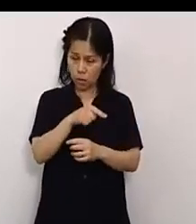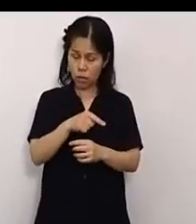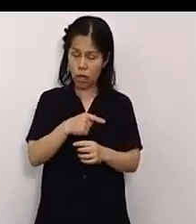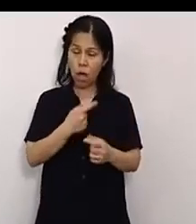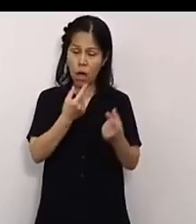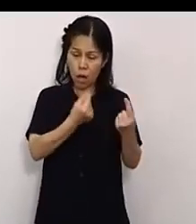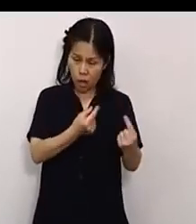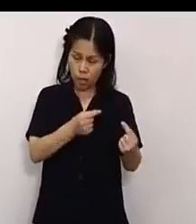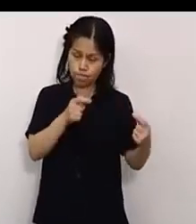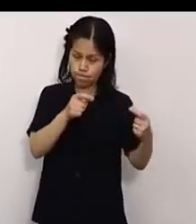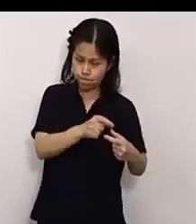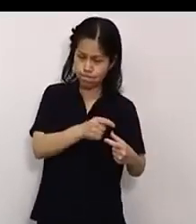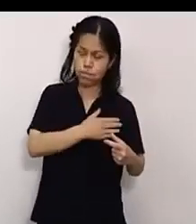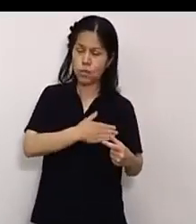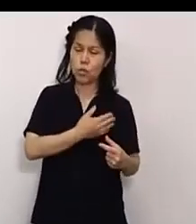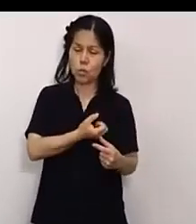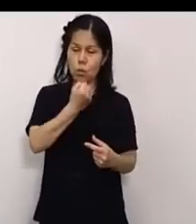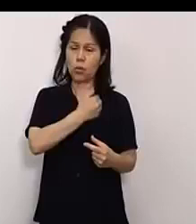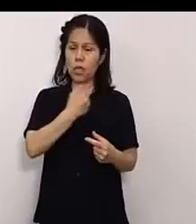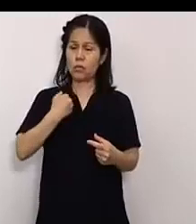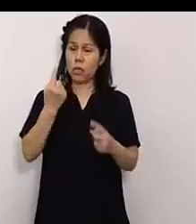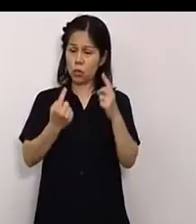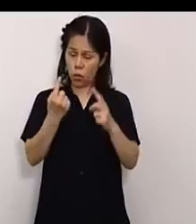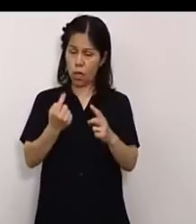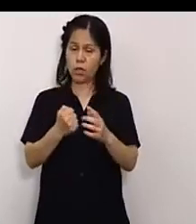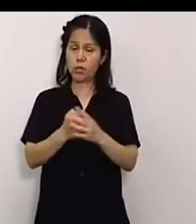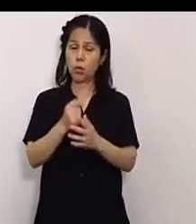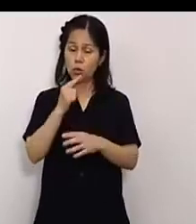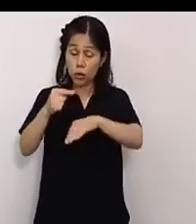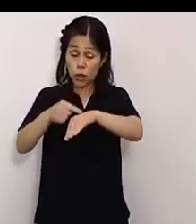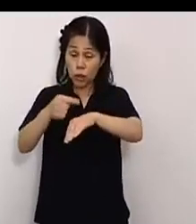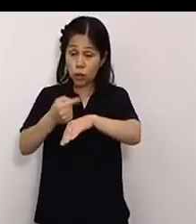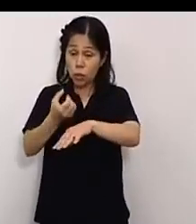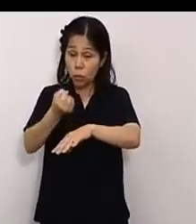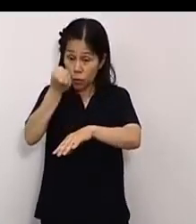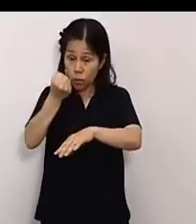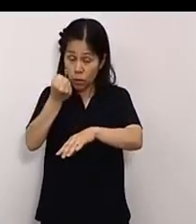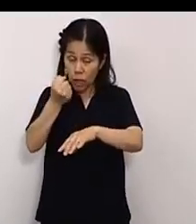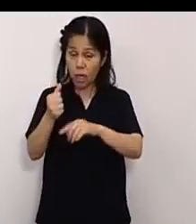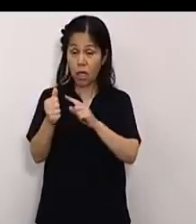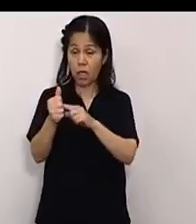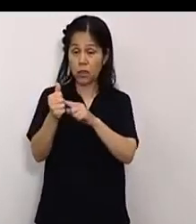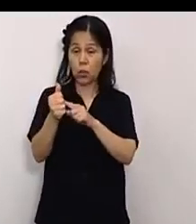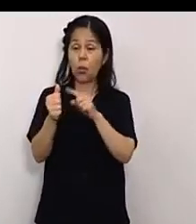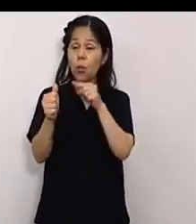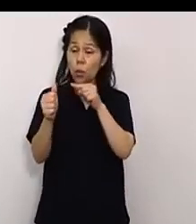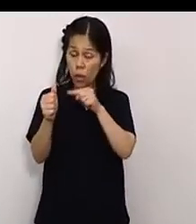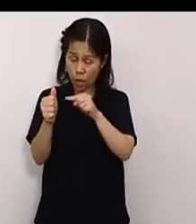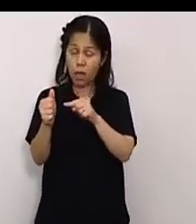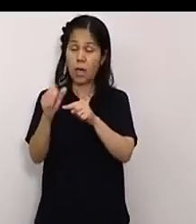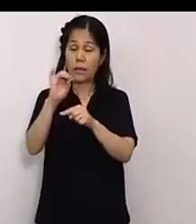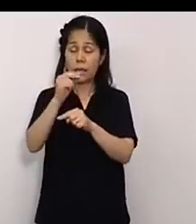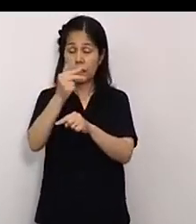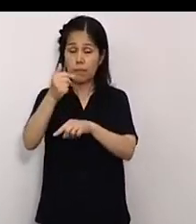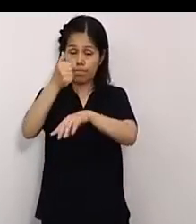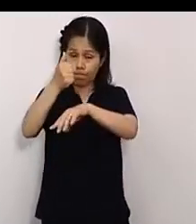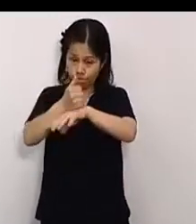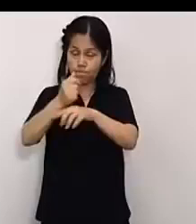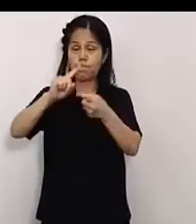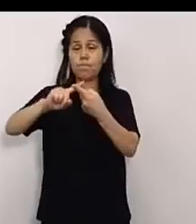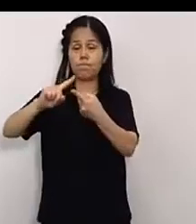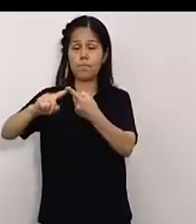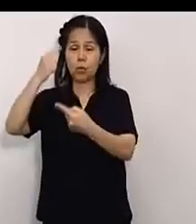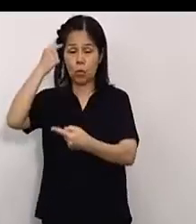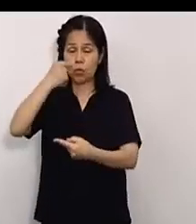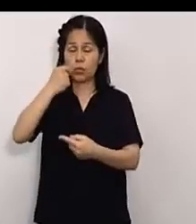感力がどれだけあるかにかかってると思うんですね。そういう資質を持った一言 人こそ知事になるべきであって